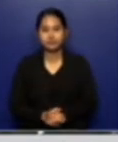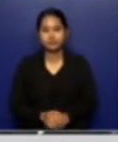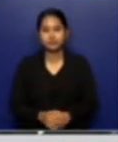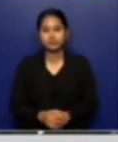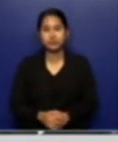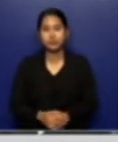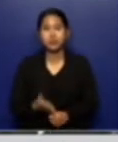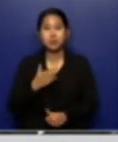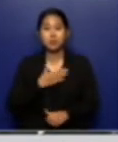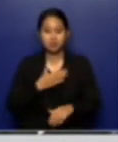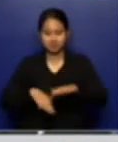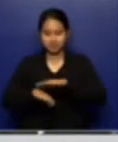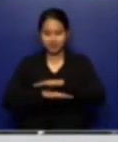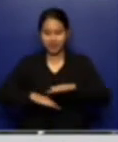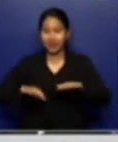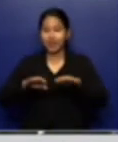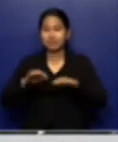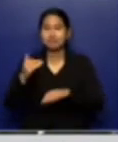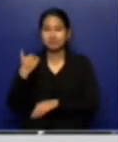ผมมีเอกสารท่านประธาน